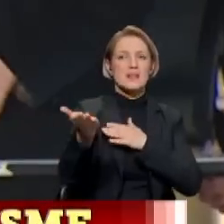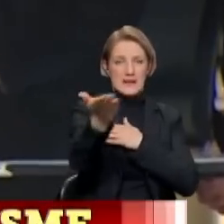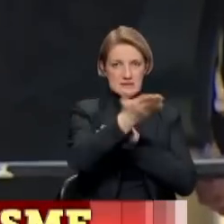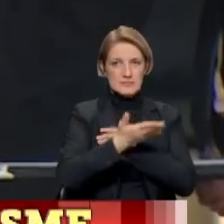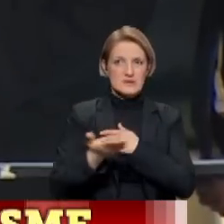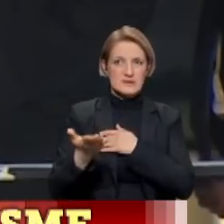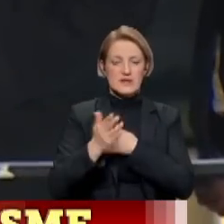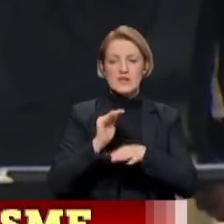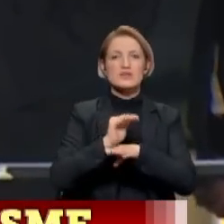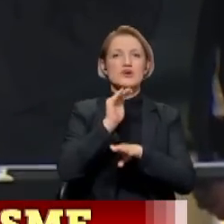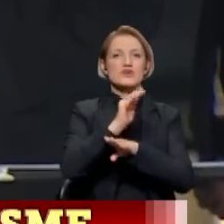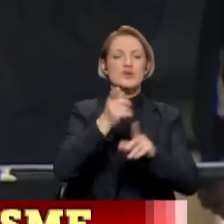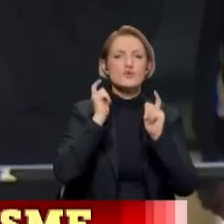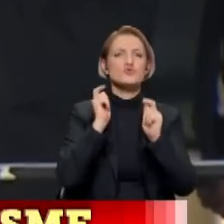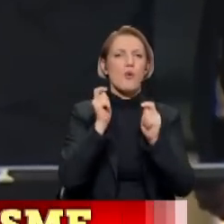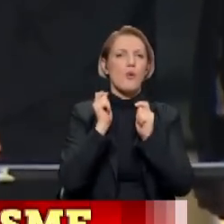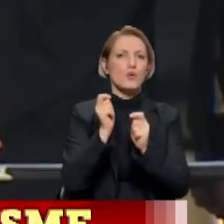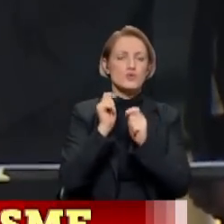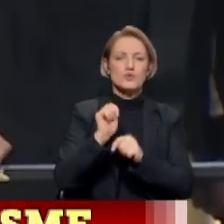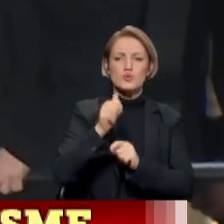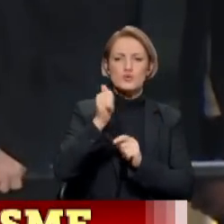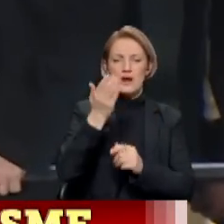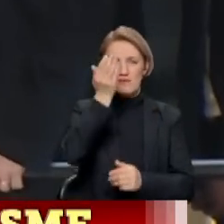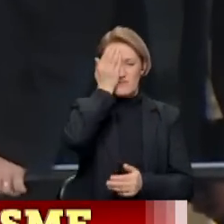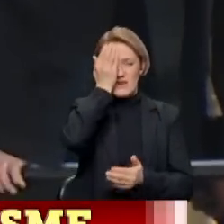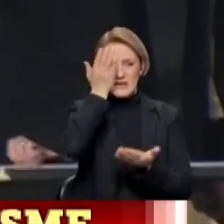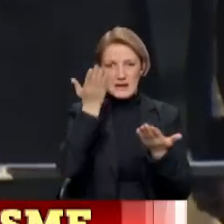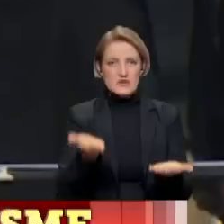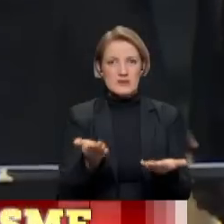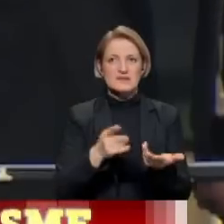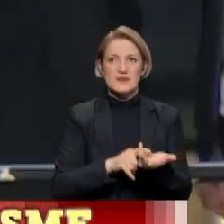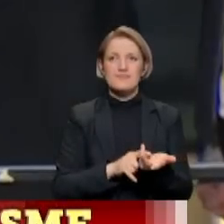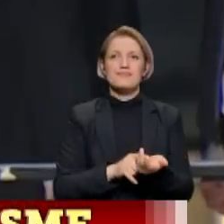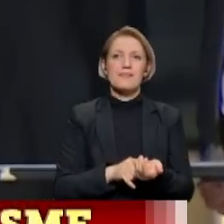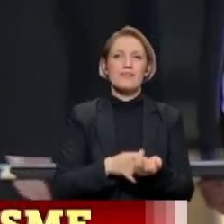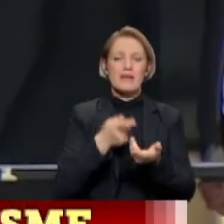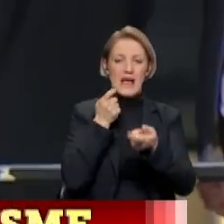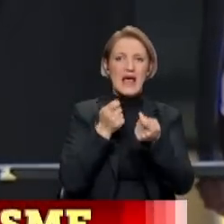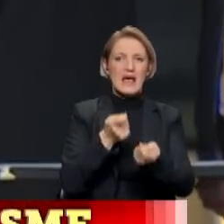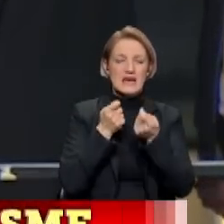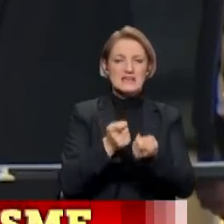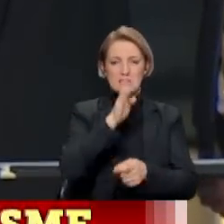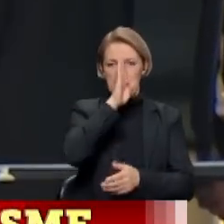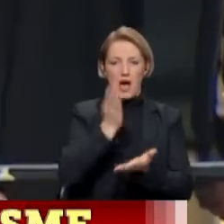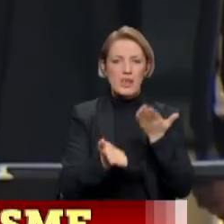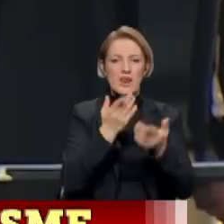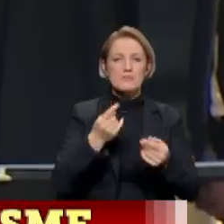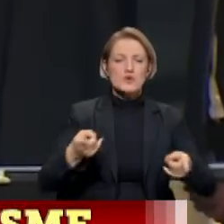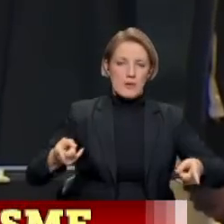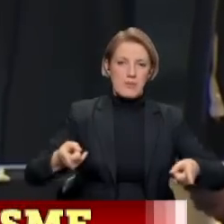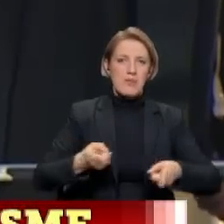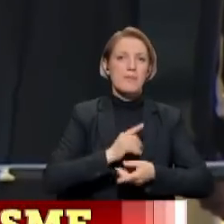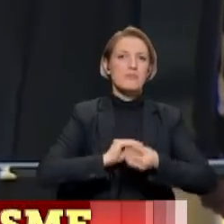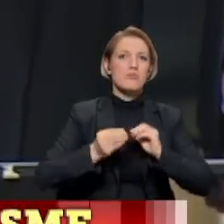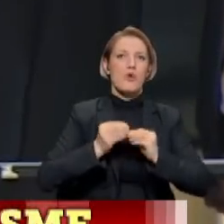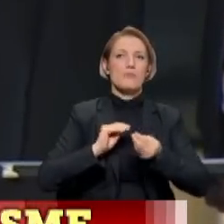milletimizin yaşadığı zorluklar, yoksullaşması, eğitimden adalete birçok